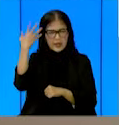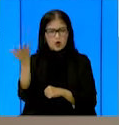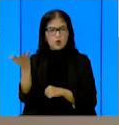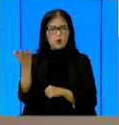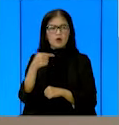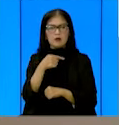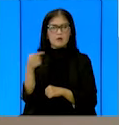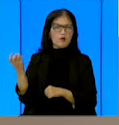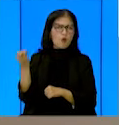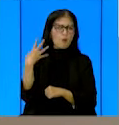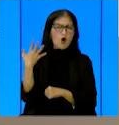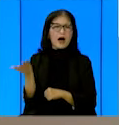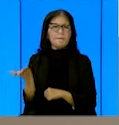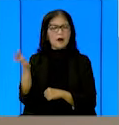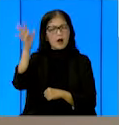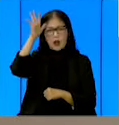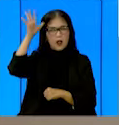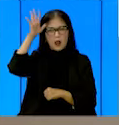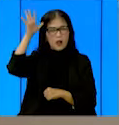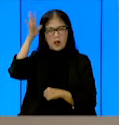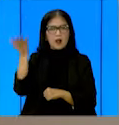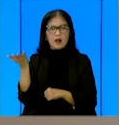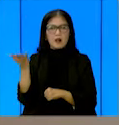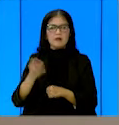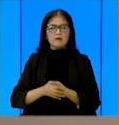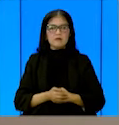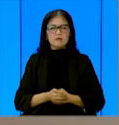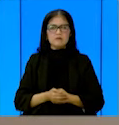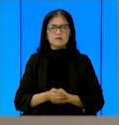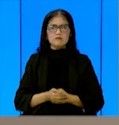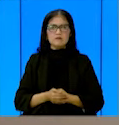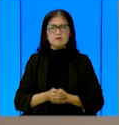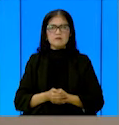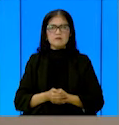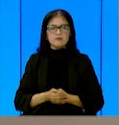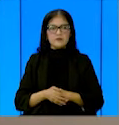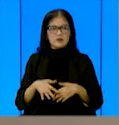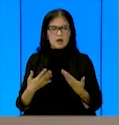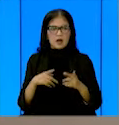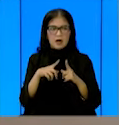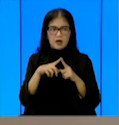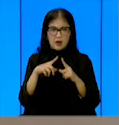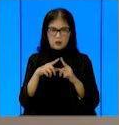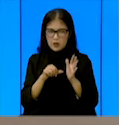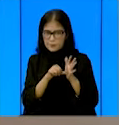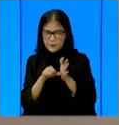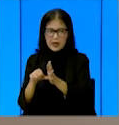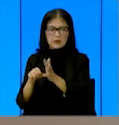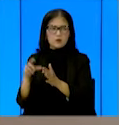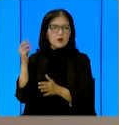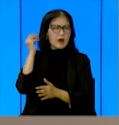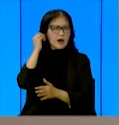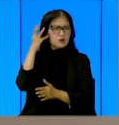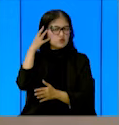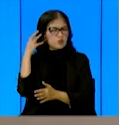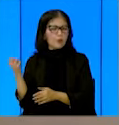ngomong apa, takut saya bingung gitu. Kepakai alat bantu dengar itu, kita bilang cahaya menurun. Terus